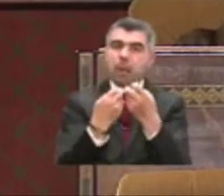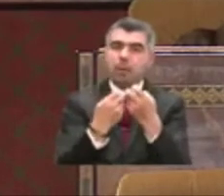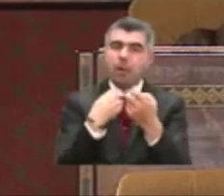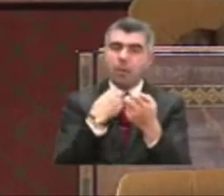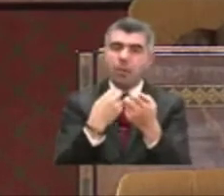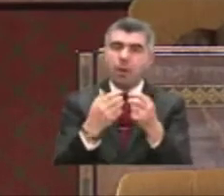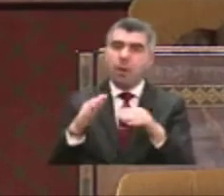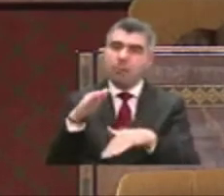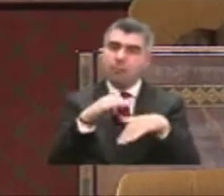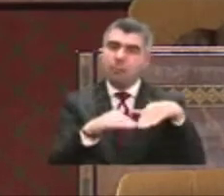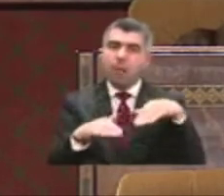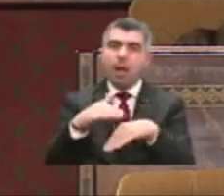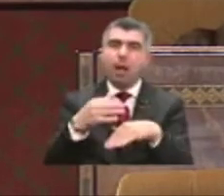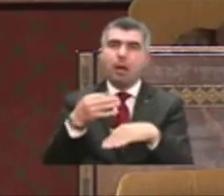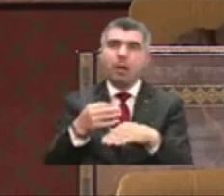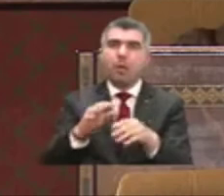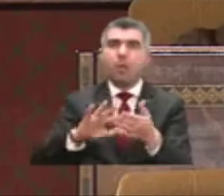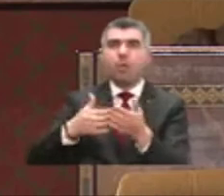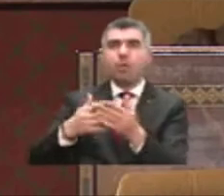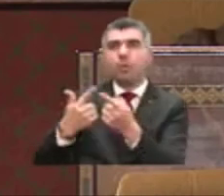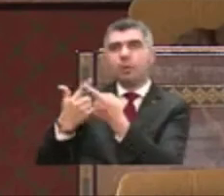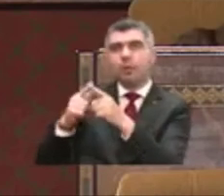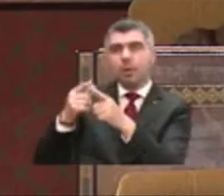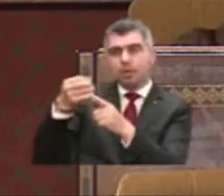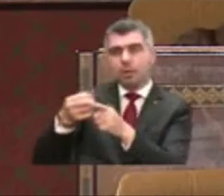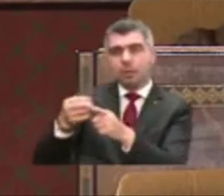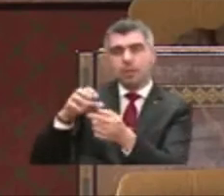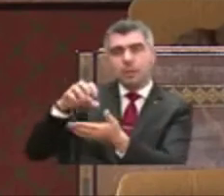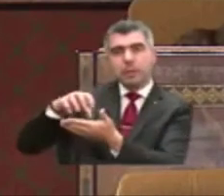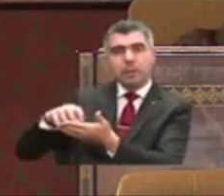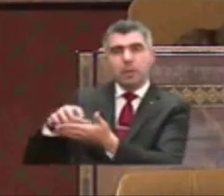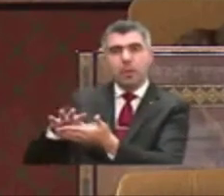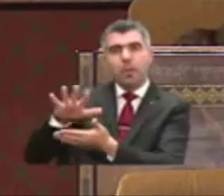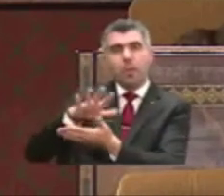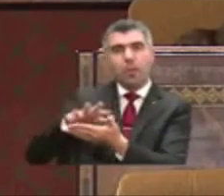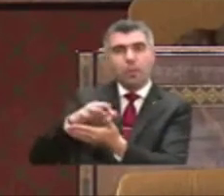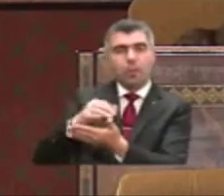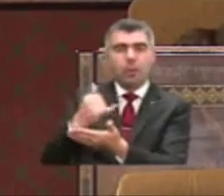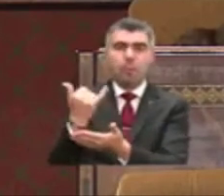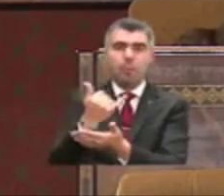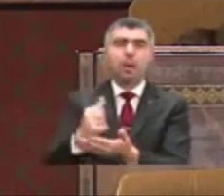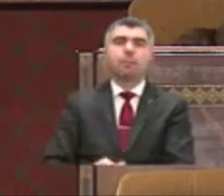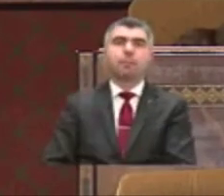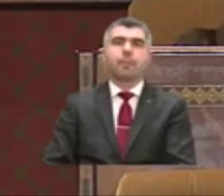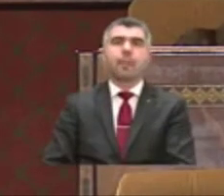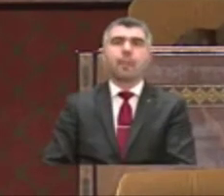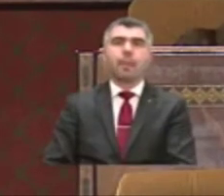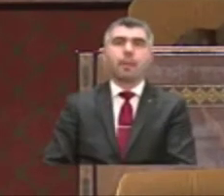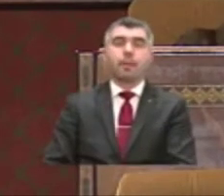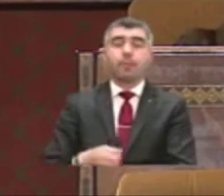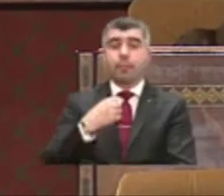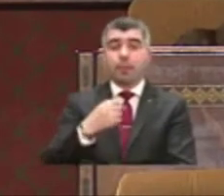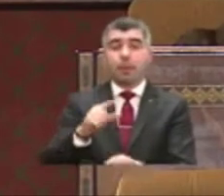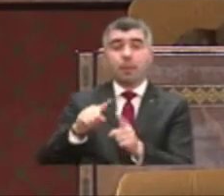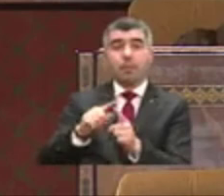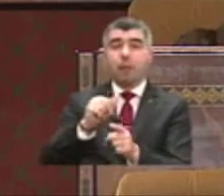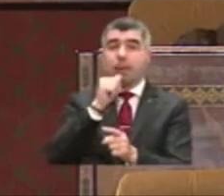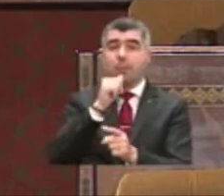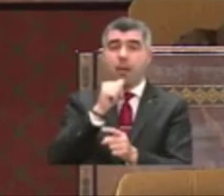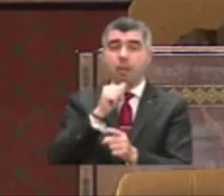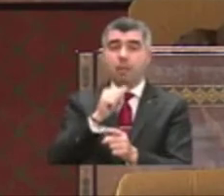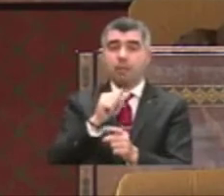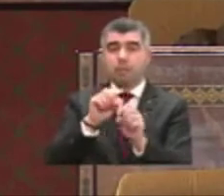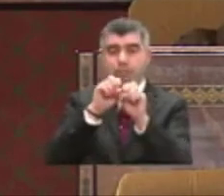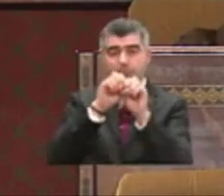ماء البحر الذي صار خيارا استراتيجيا في المدن الساحلية. أما فيما يخص ماء السقي، نتفهم